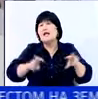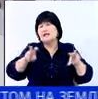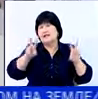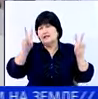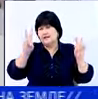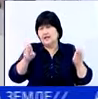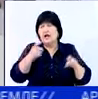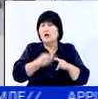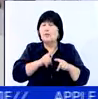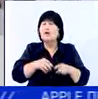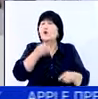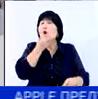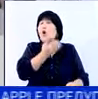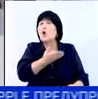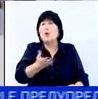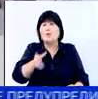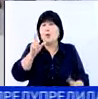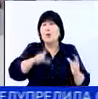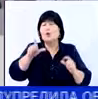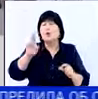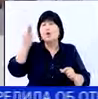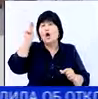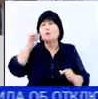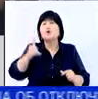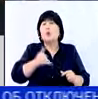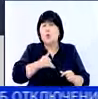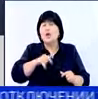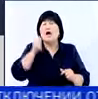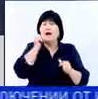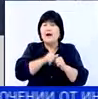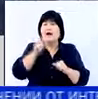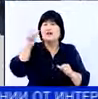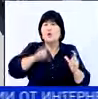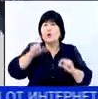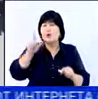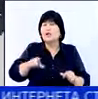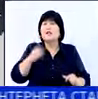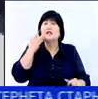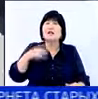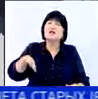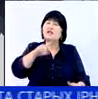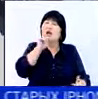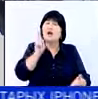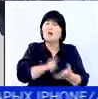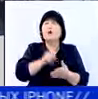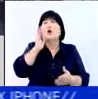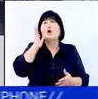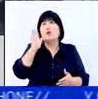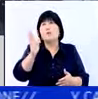научно-исследовательского. Поэтому любой студент, кто обучается у нас, каждый студент, они все обязательно